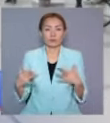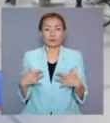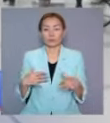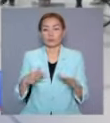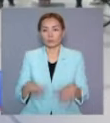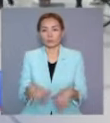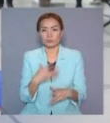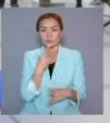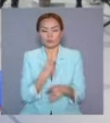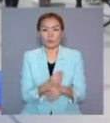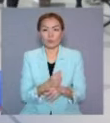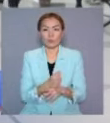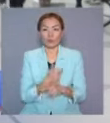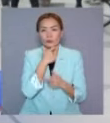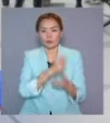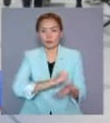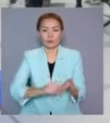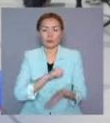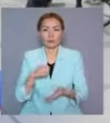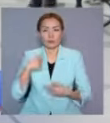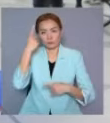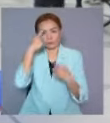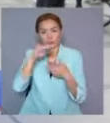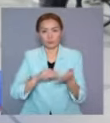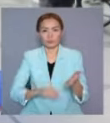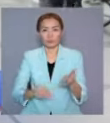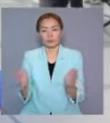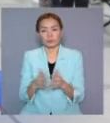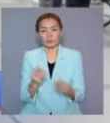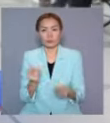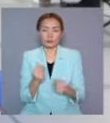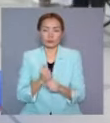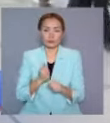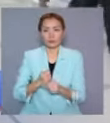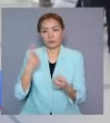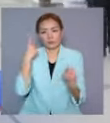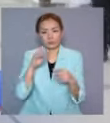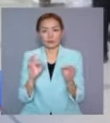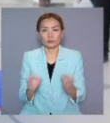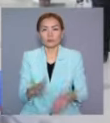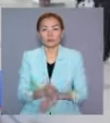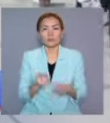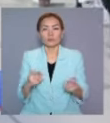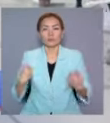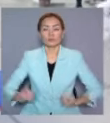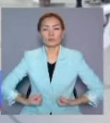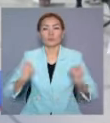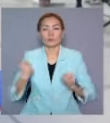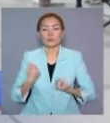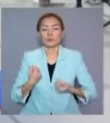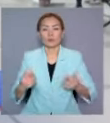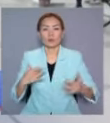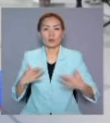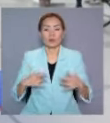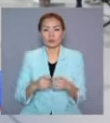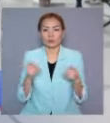театрлық көріністі өзім басынан аяғына дейін өзім жаздым. Апайлармен бірге қосылып, өзіміз бір-бірлерімізге идея тастау арқылы үлкен бір